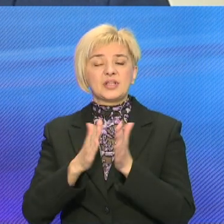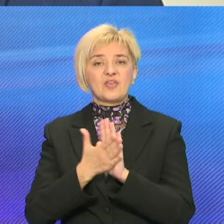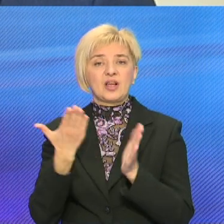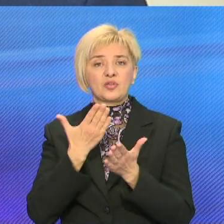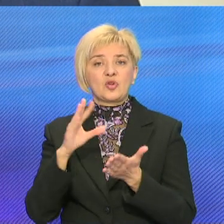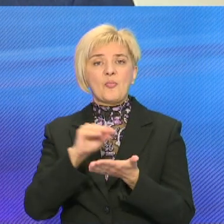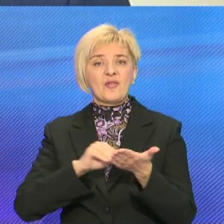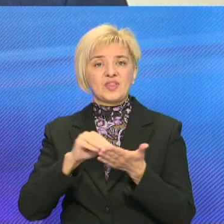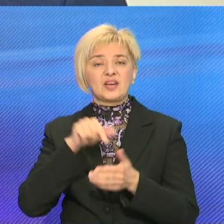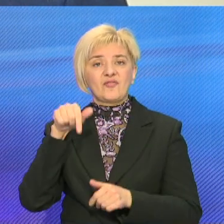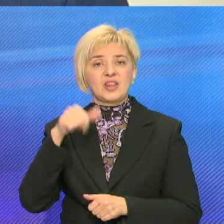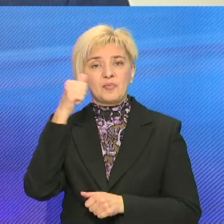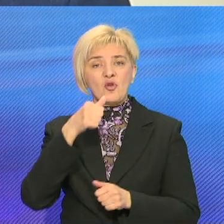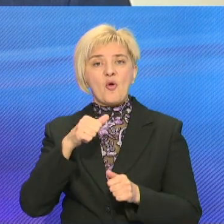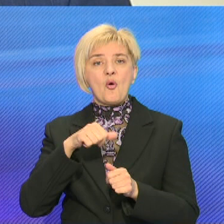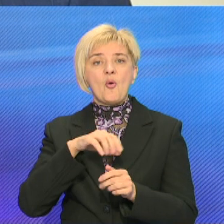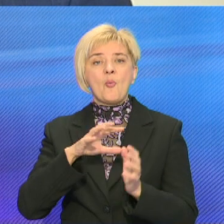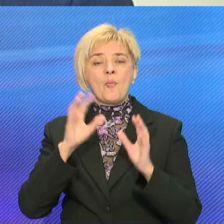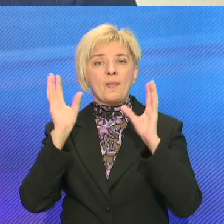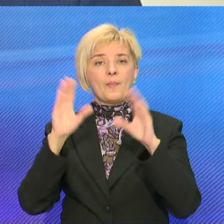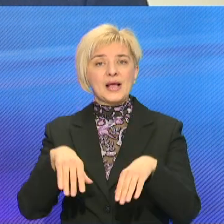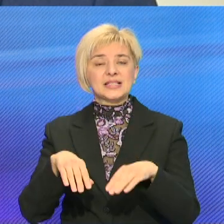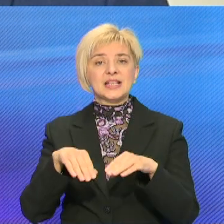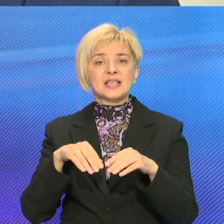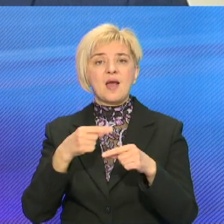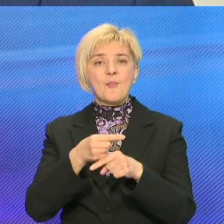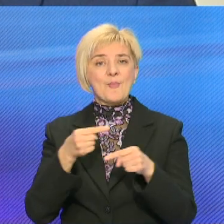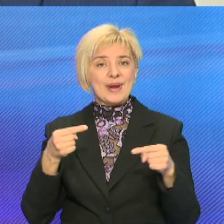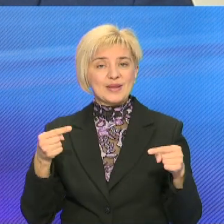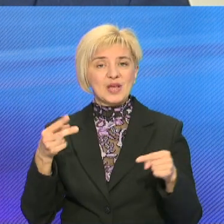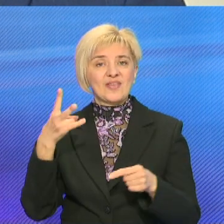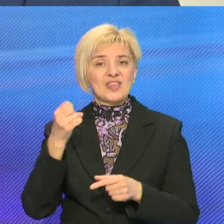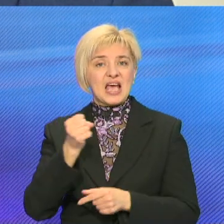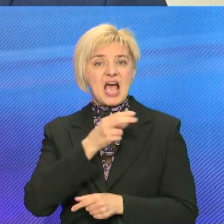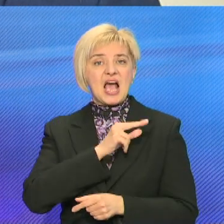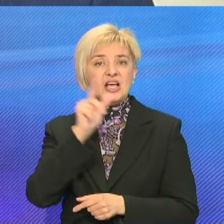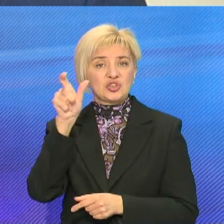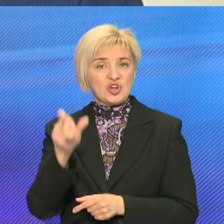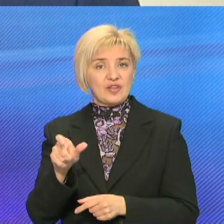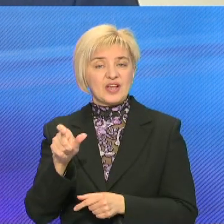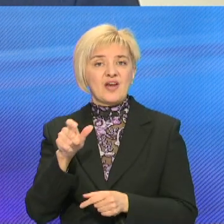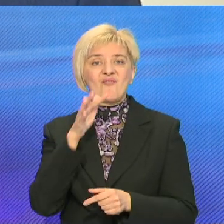это падение предметов на работников во время производства работ,